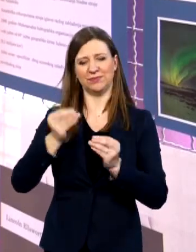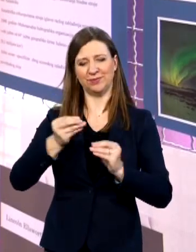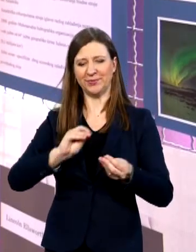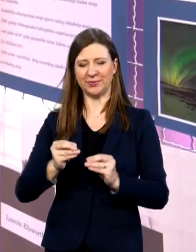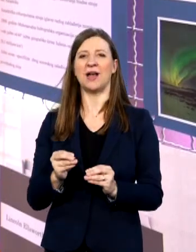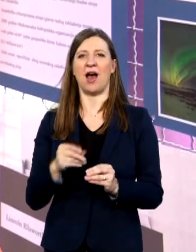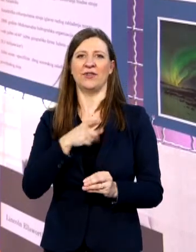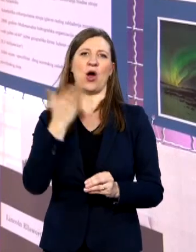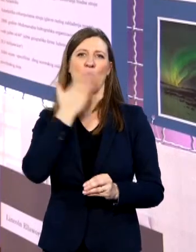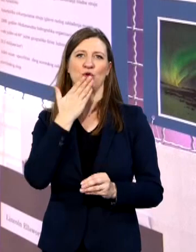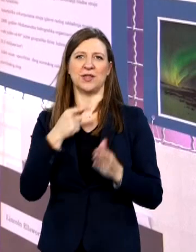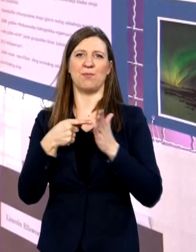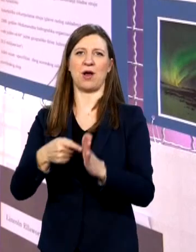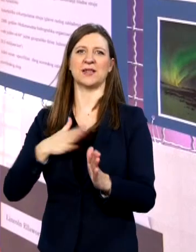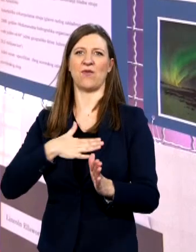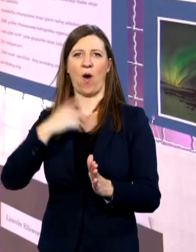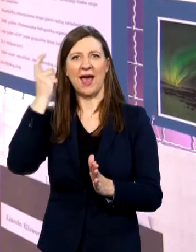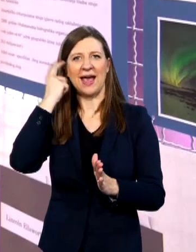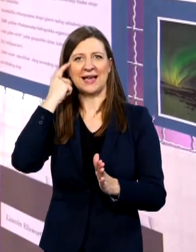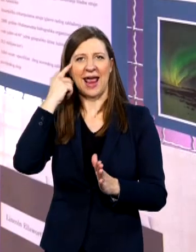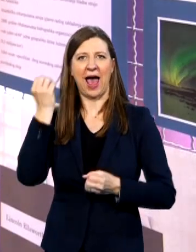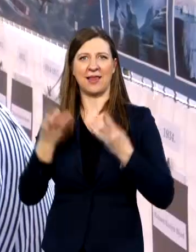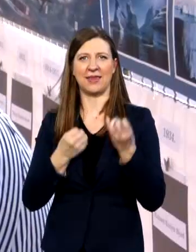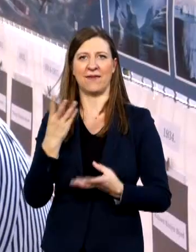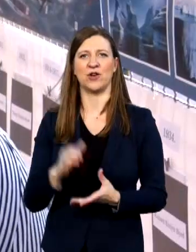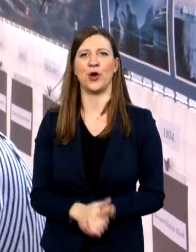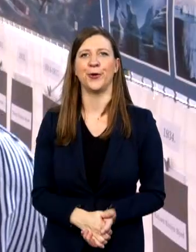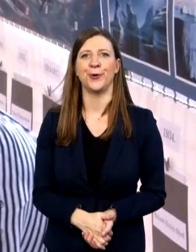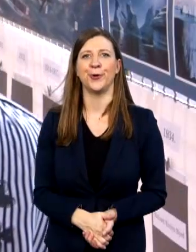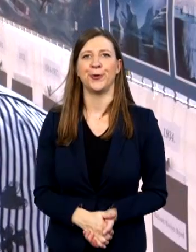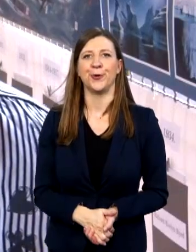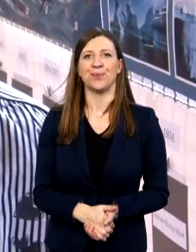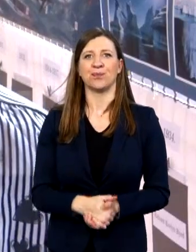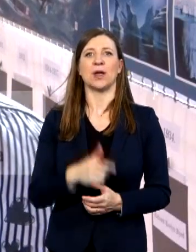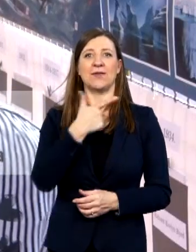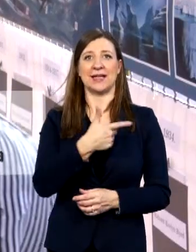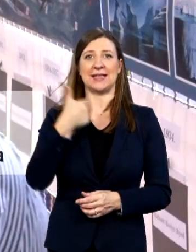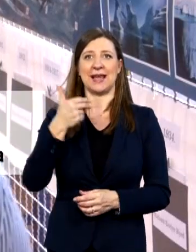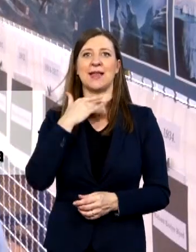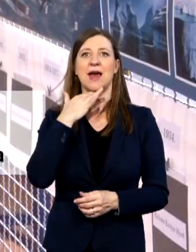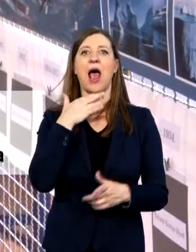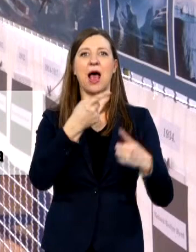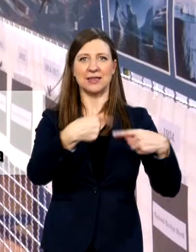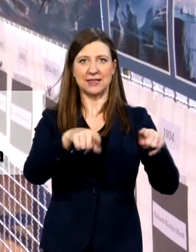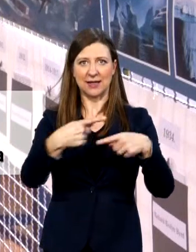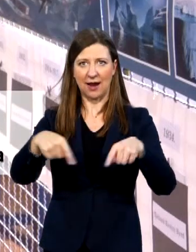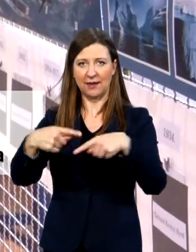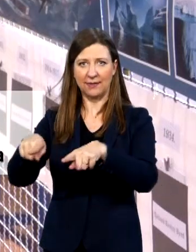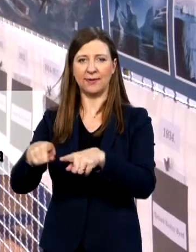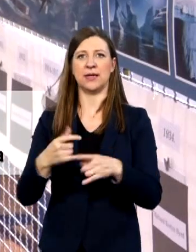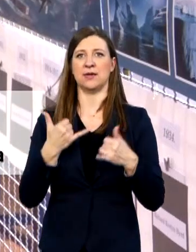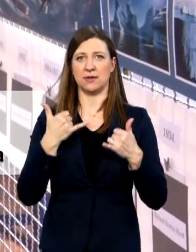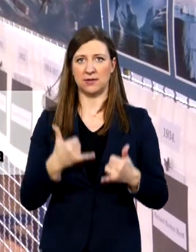stave zapravo nekakav svoj pečat ovom projektu na kraju krajeva. U 21 razredni odjel trenutno